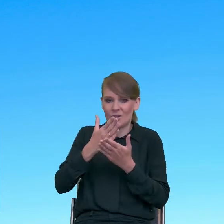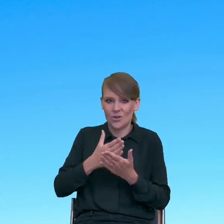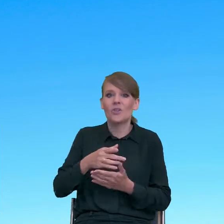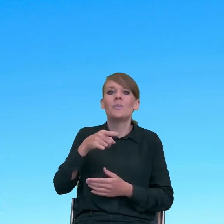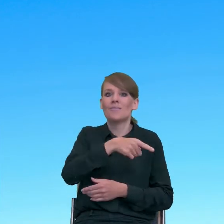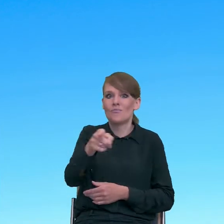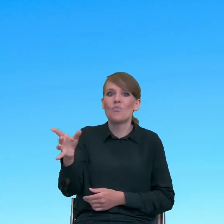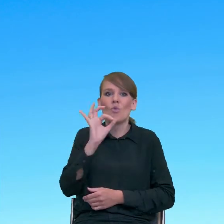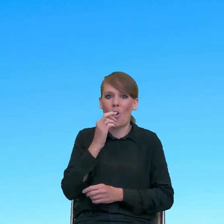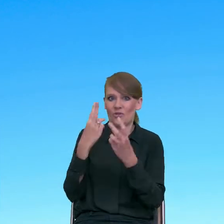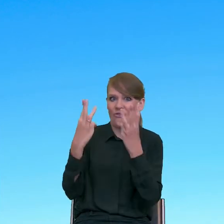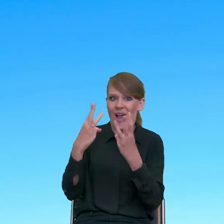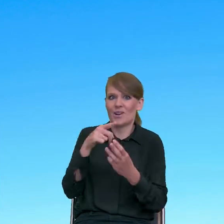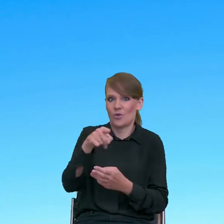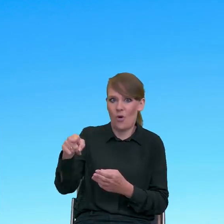nasza przyszłość.